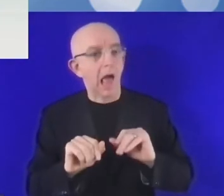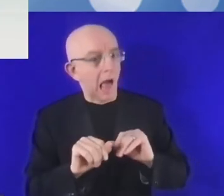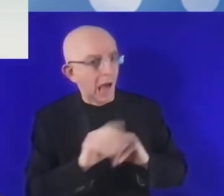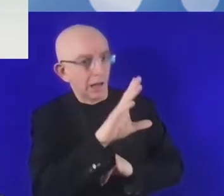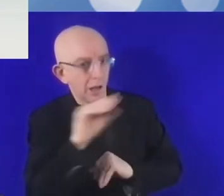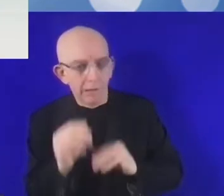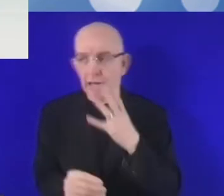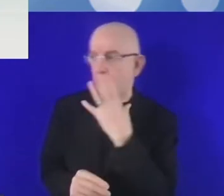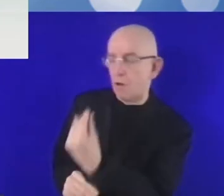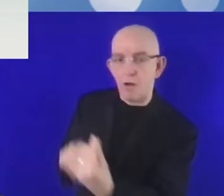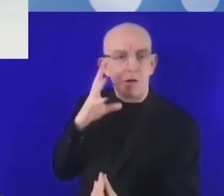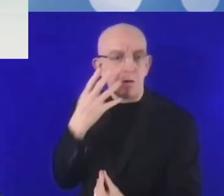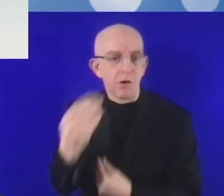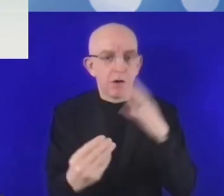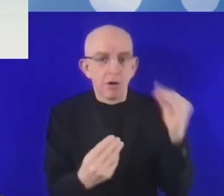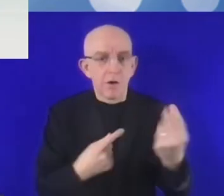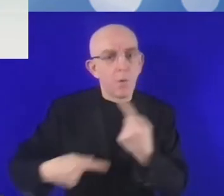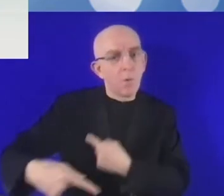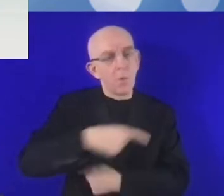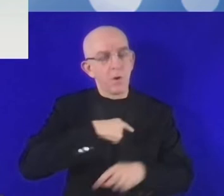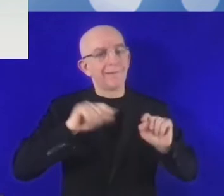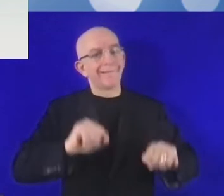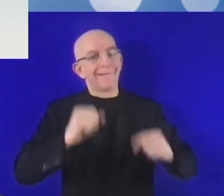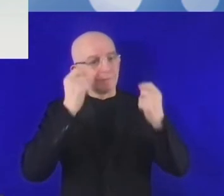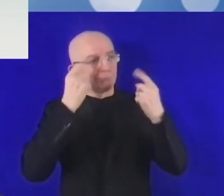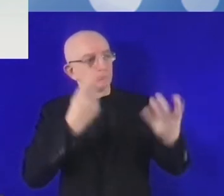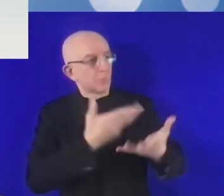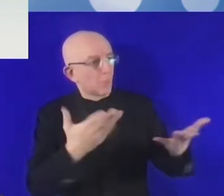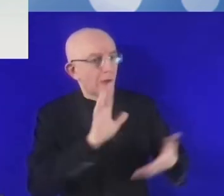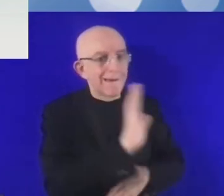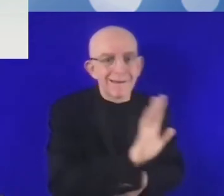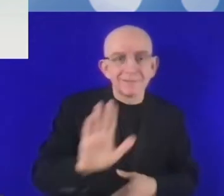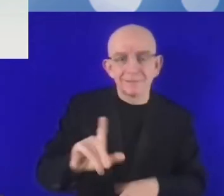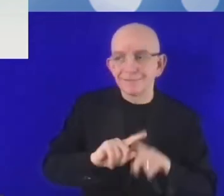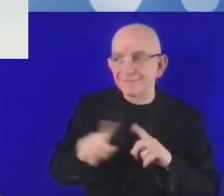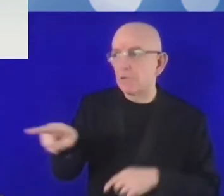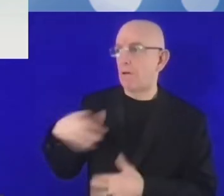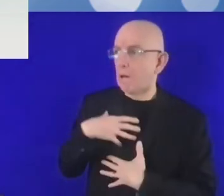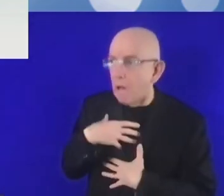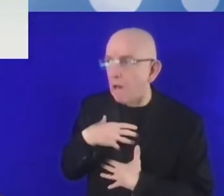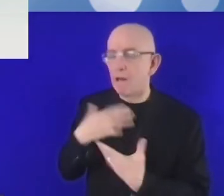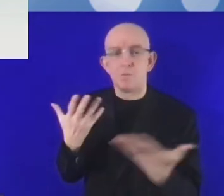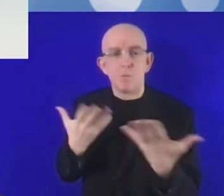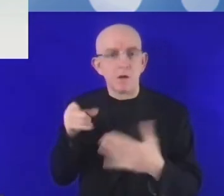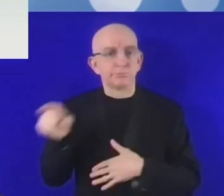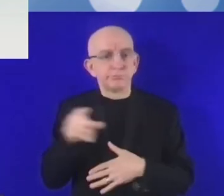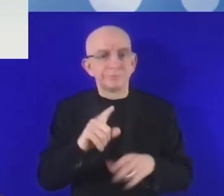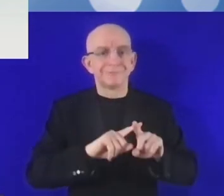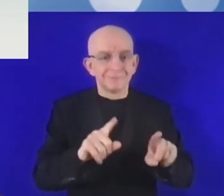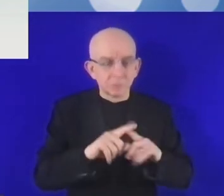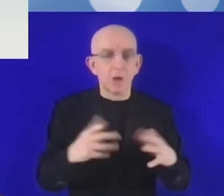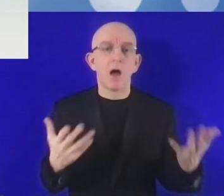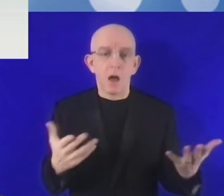dialogue enrichissant. La toile, c'est une communauté de communautés. Donc il faut discuter